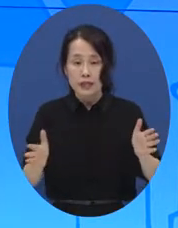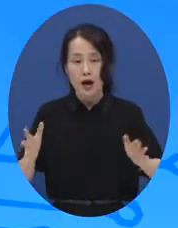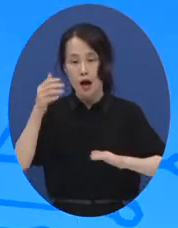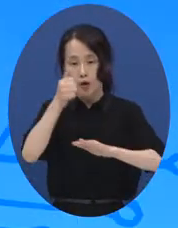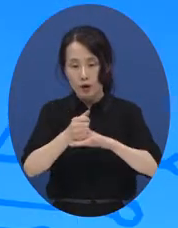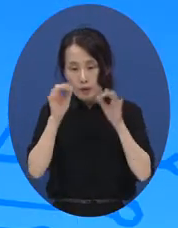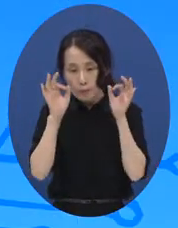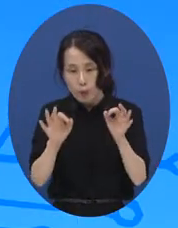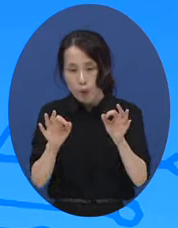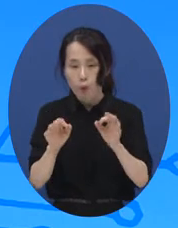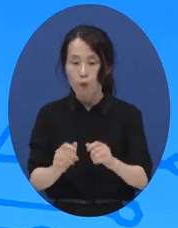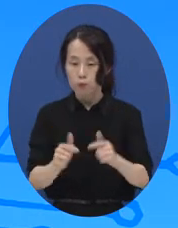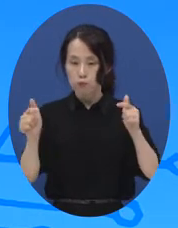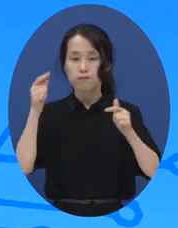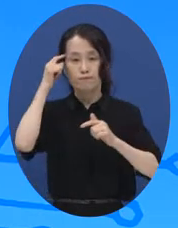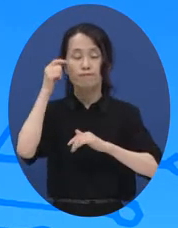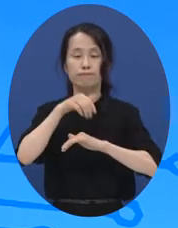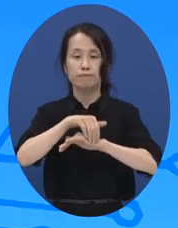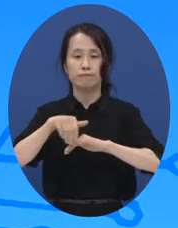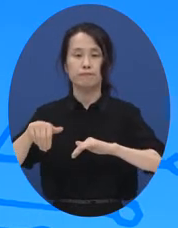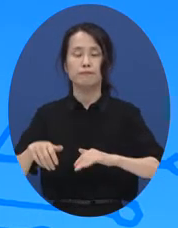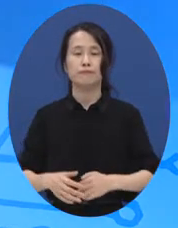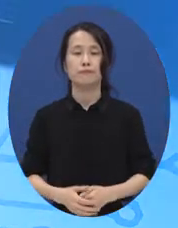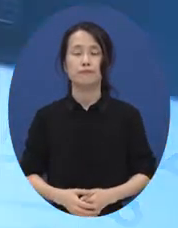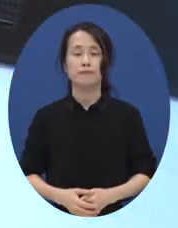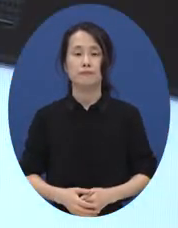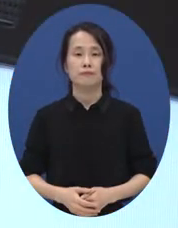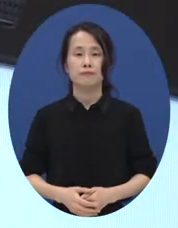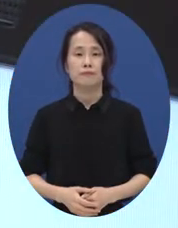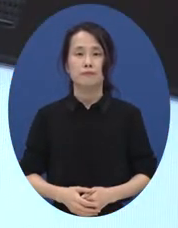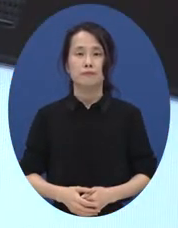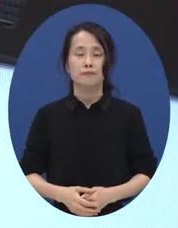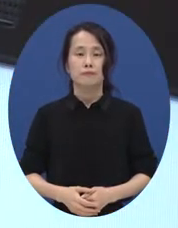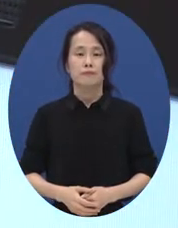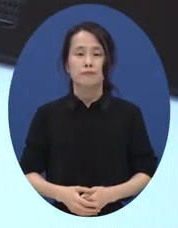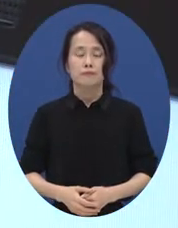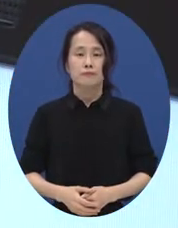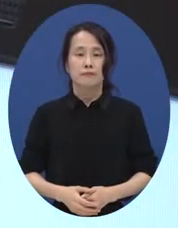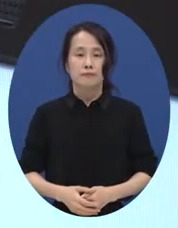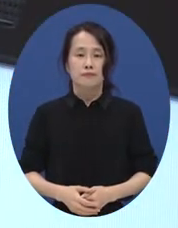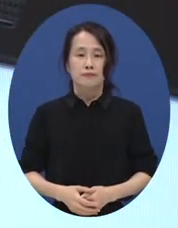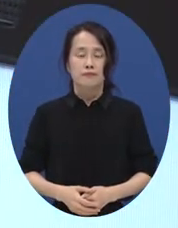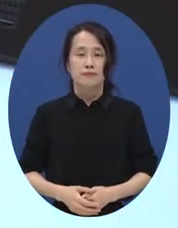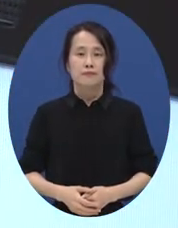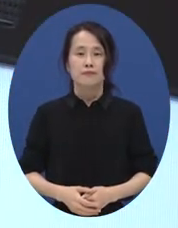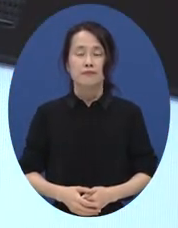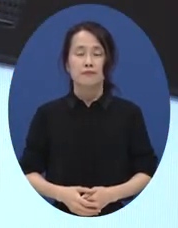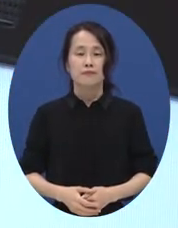결과를 토대로 확대를 검토할 계획입니다. 경기지TV 최지연입니다.